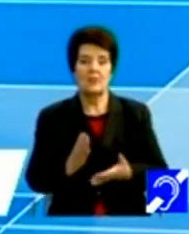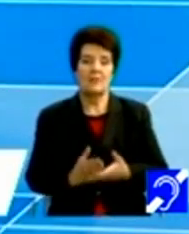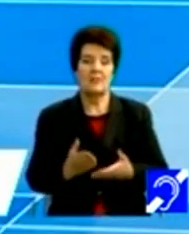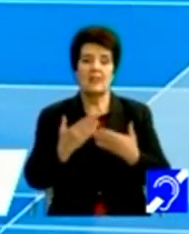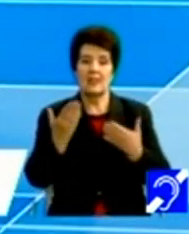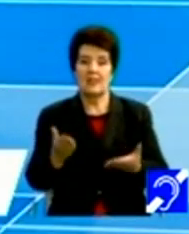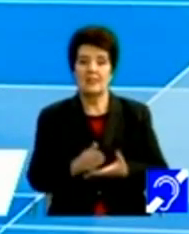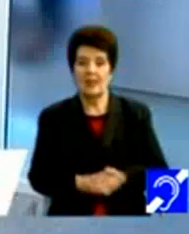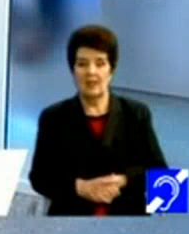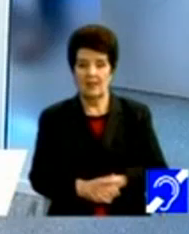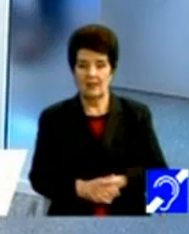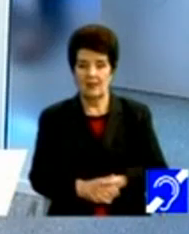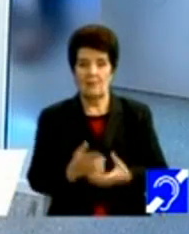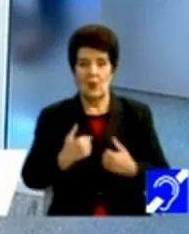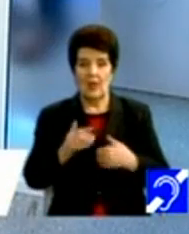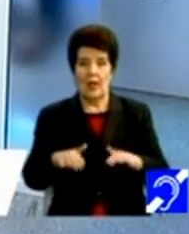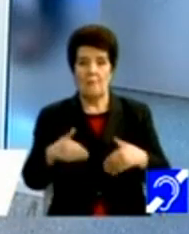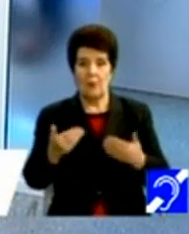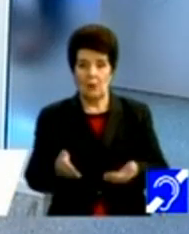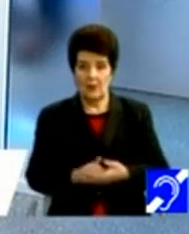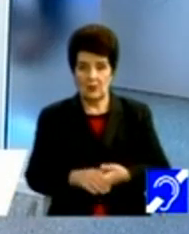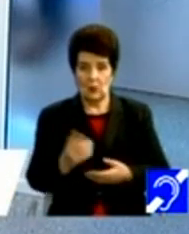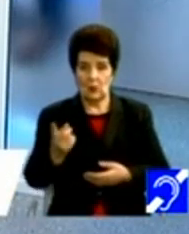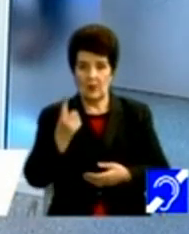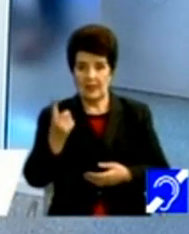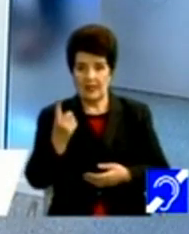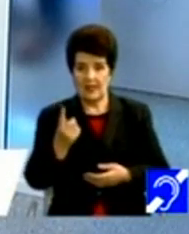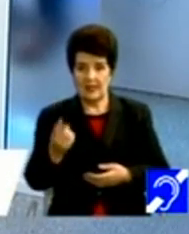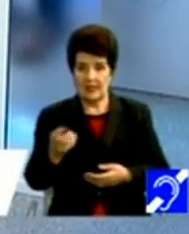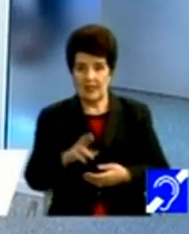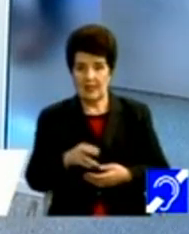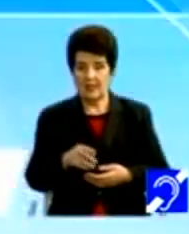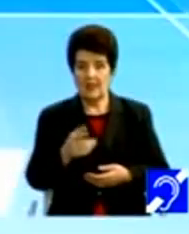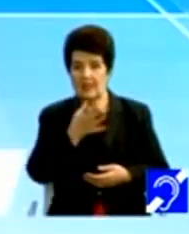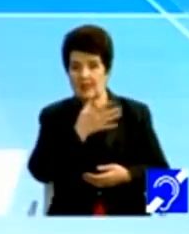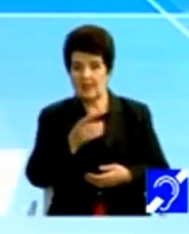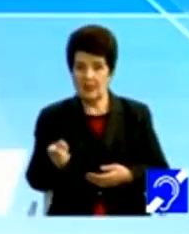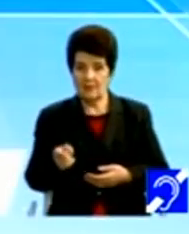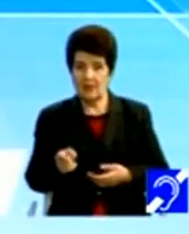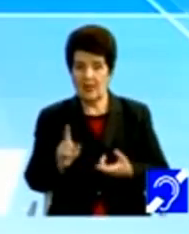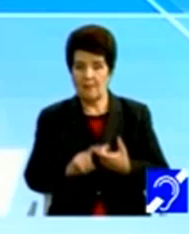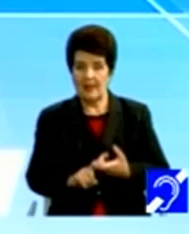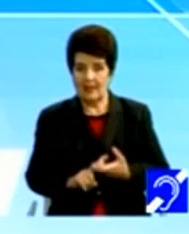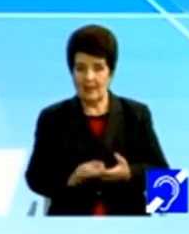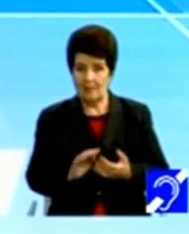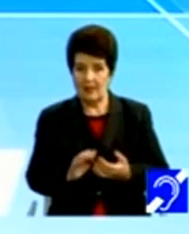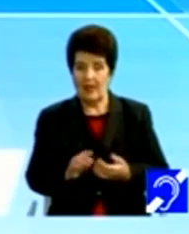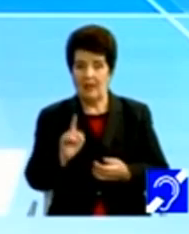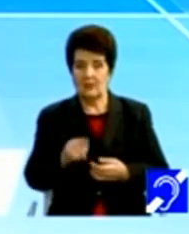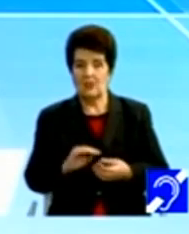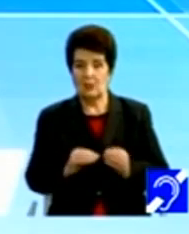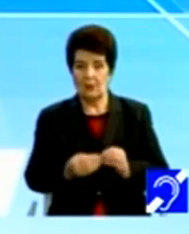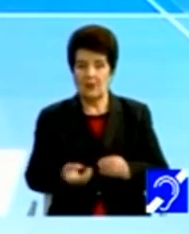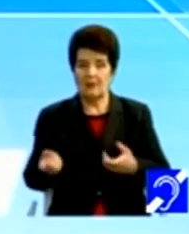redresare? Noi l-am propus unitate în timp de pandemie, pentru că noi vedem vital această problemă